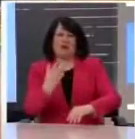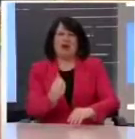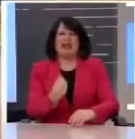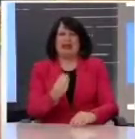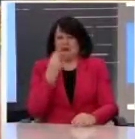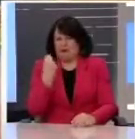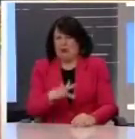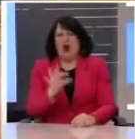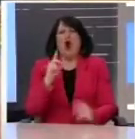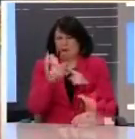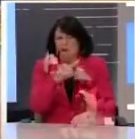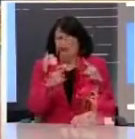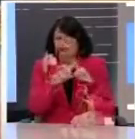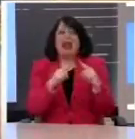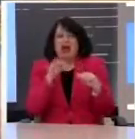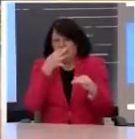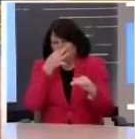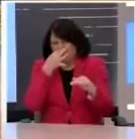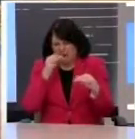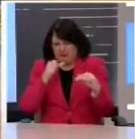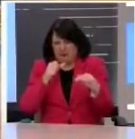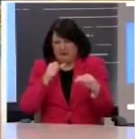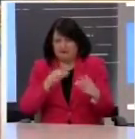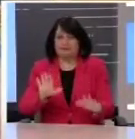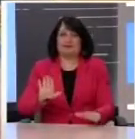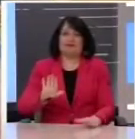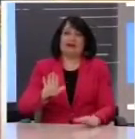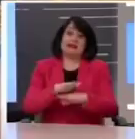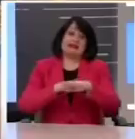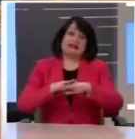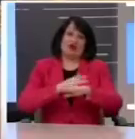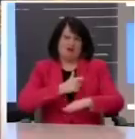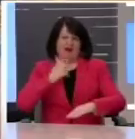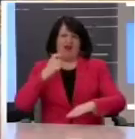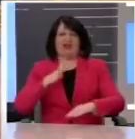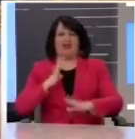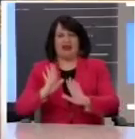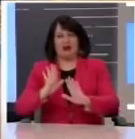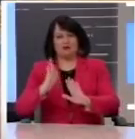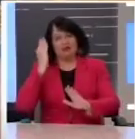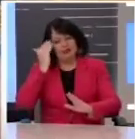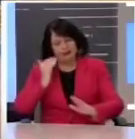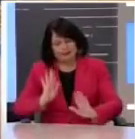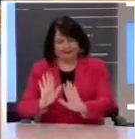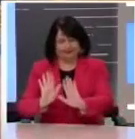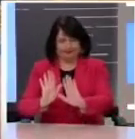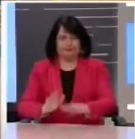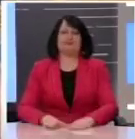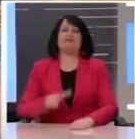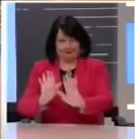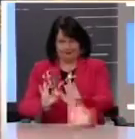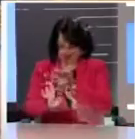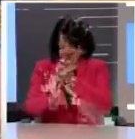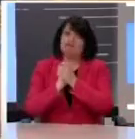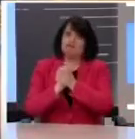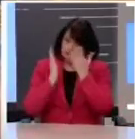news. Αλλά δεν θέλω να σηκώσω τους τόνους, με συγχωρείτε, αλλά παρασύρω. Θέλω λοιπόν να